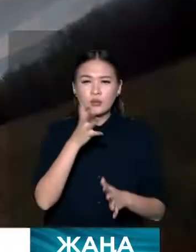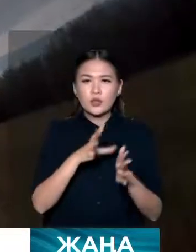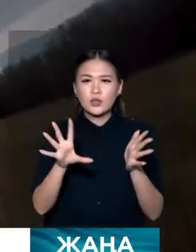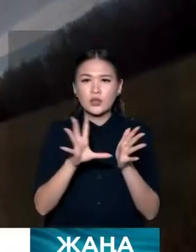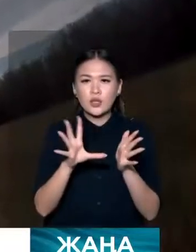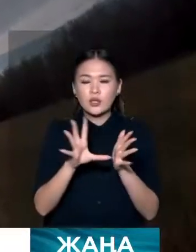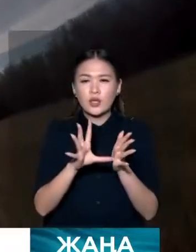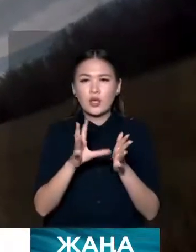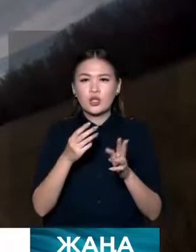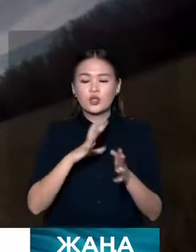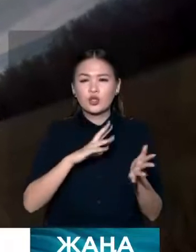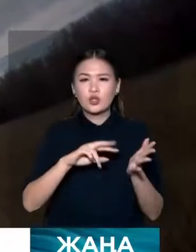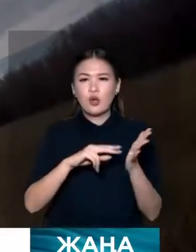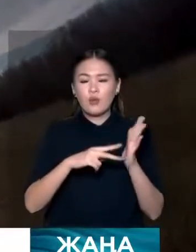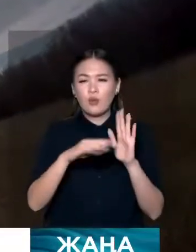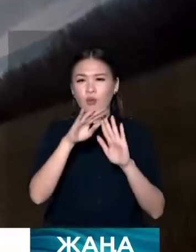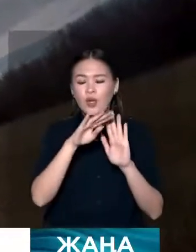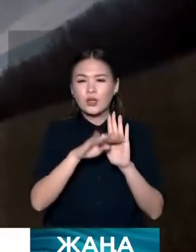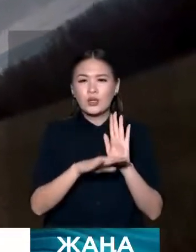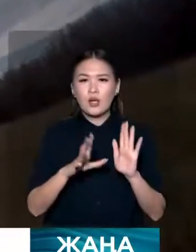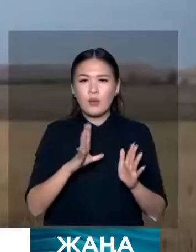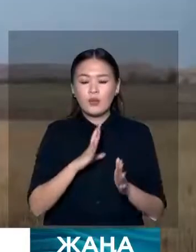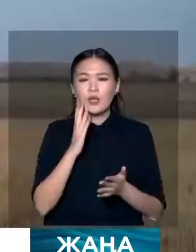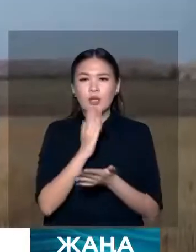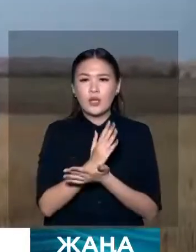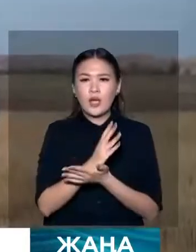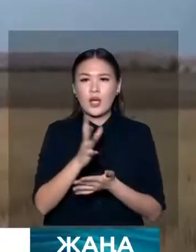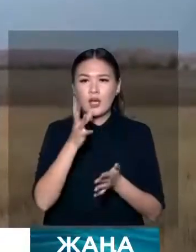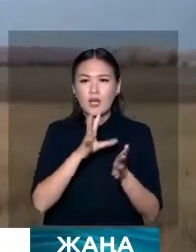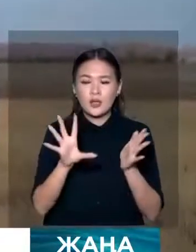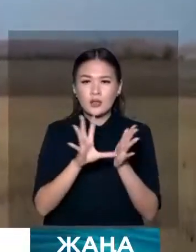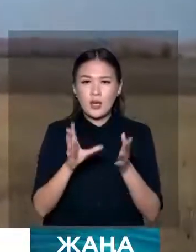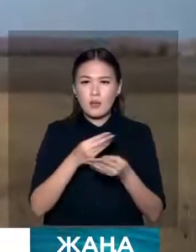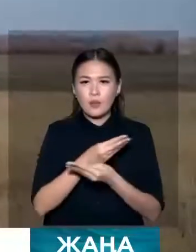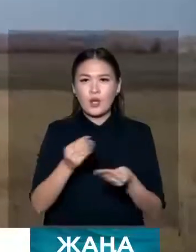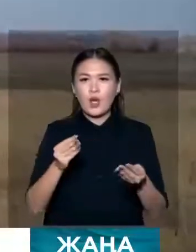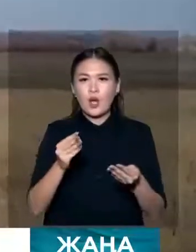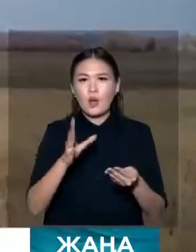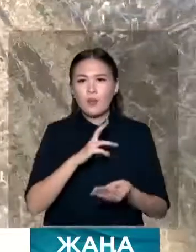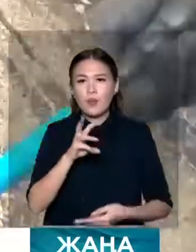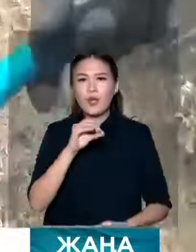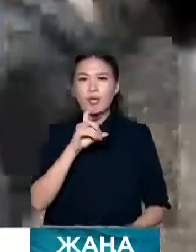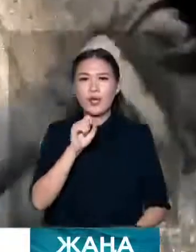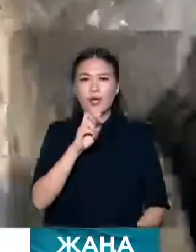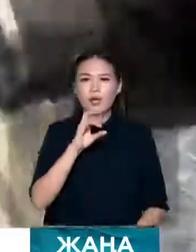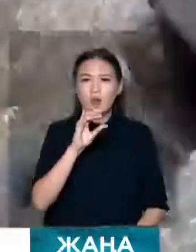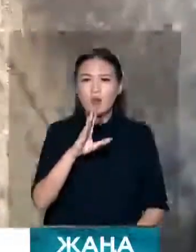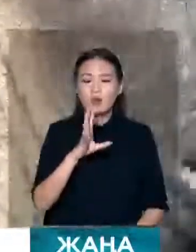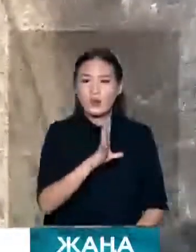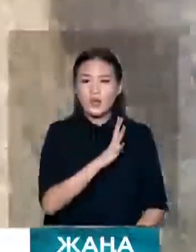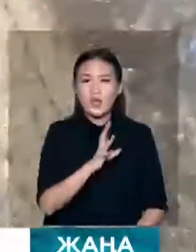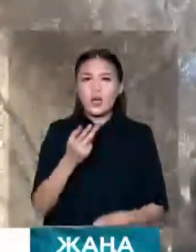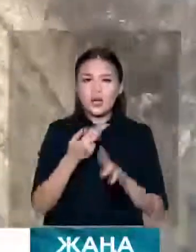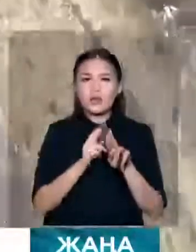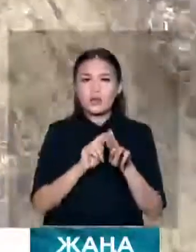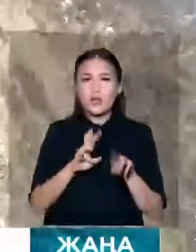жұмылдырылған. Жоба инвестициялы бағдарлама арқылы жүзеге асып отыр. Жаңа электроберу желісі Сібір, Новомихайлов және Литейная қосалқы